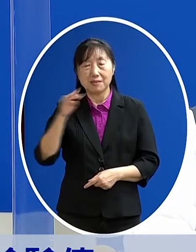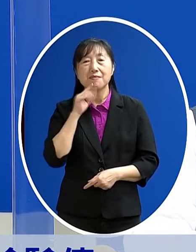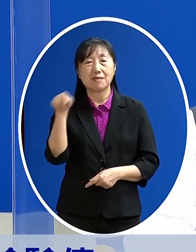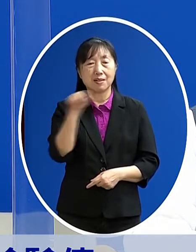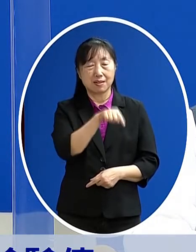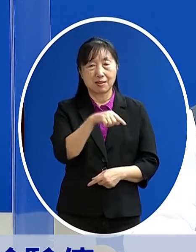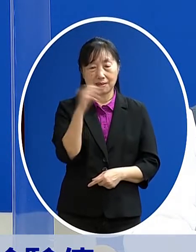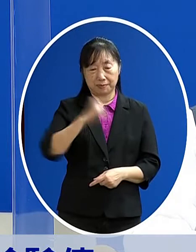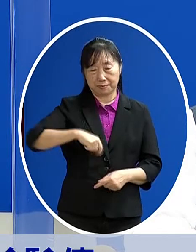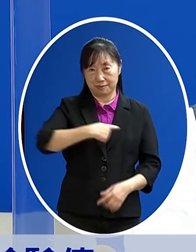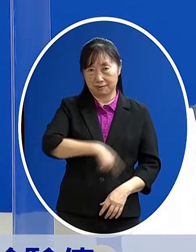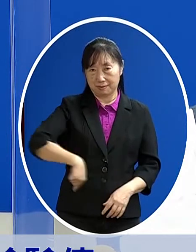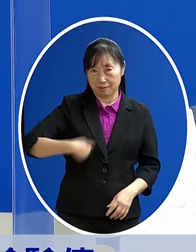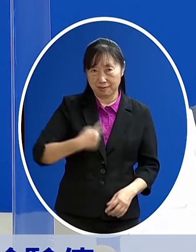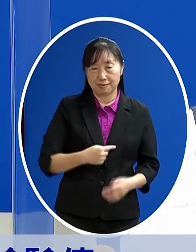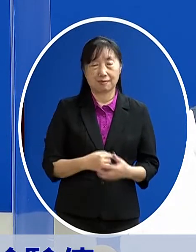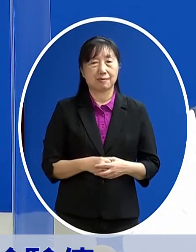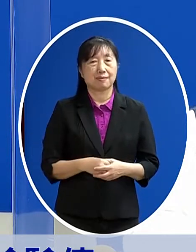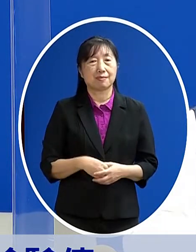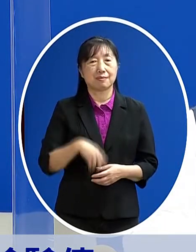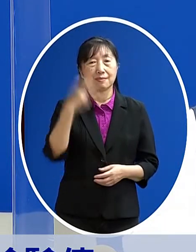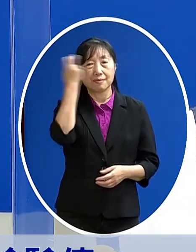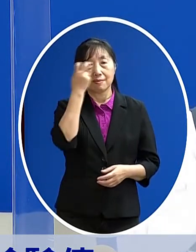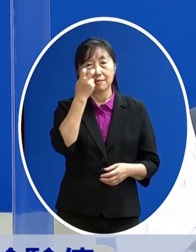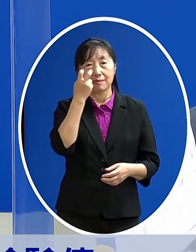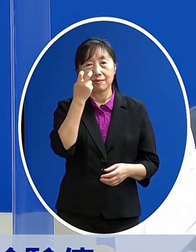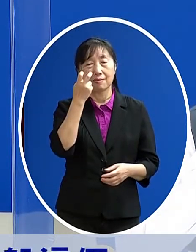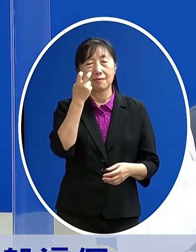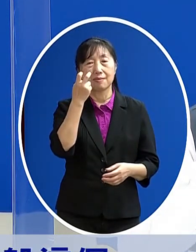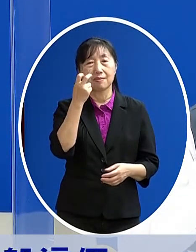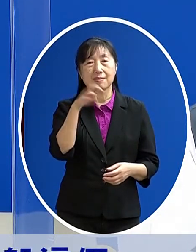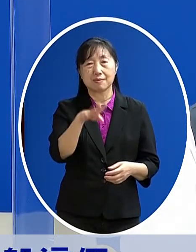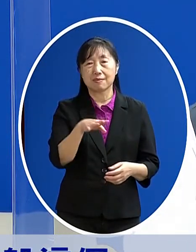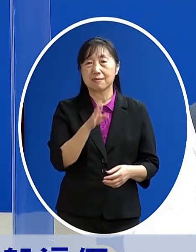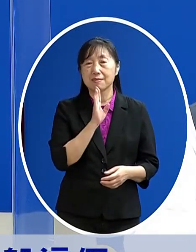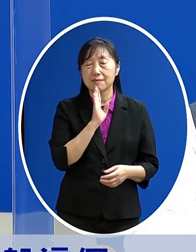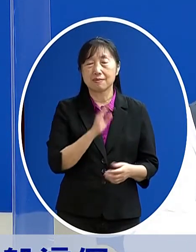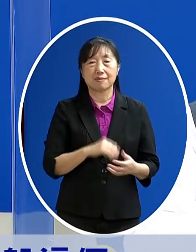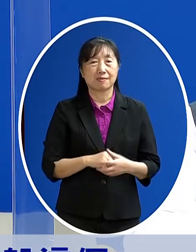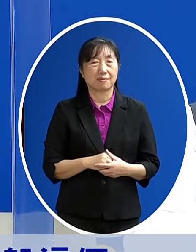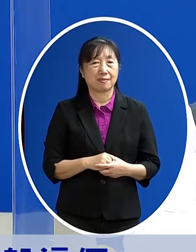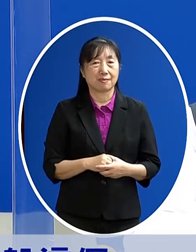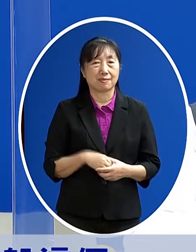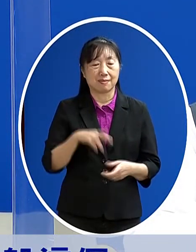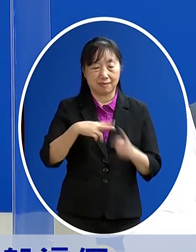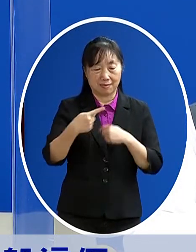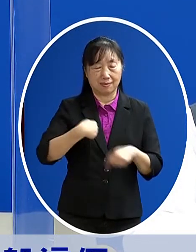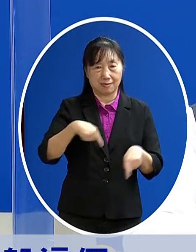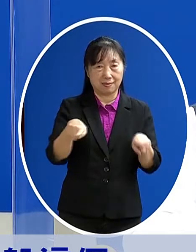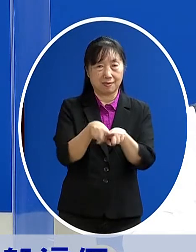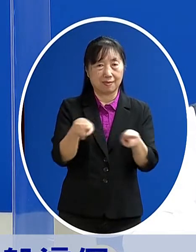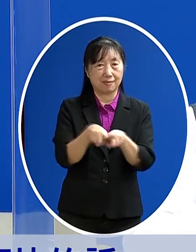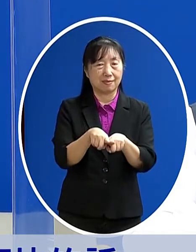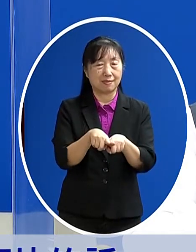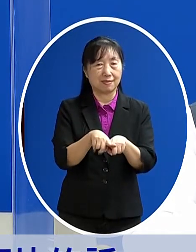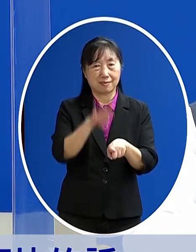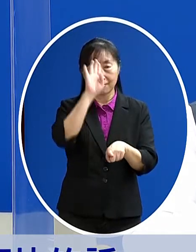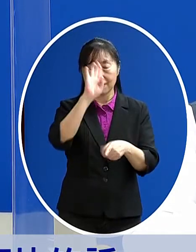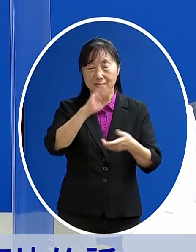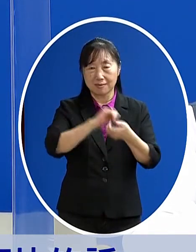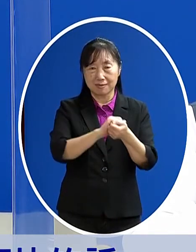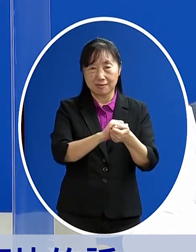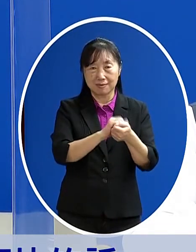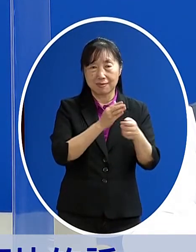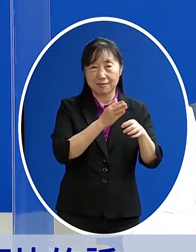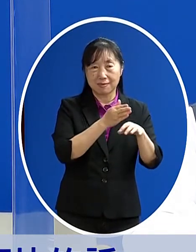IgM 整个抗体的这个检验值哈，这个反应值其实是跟我们一般这个已经确诊一阵子